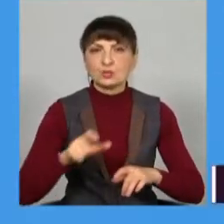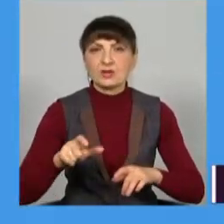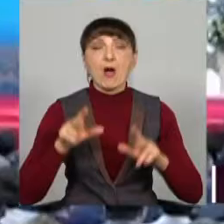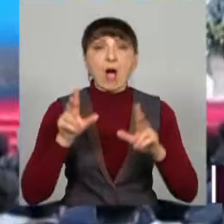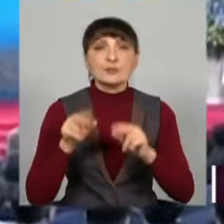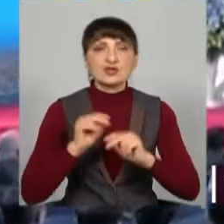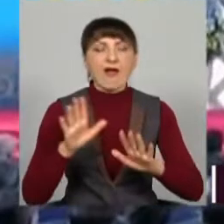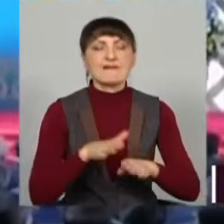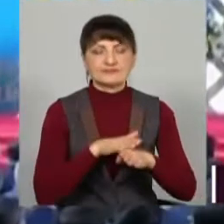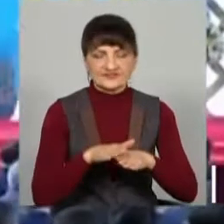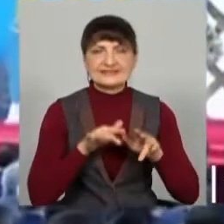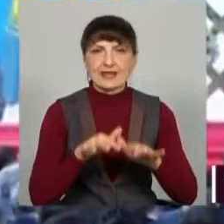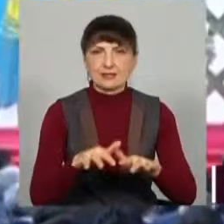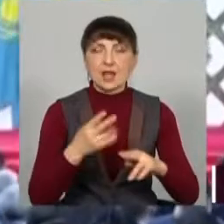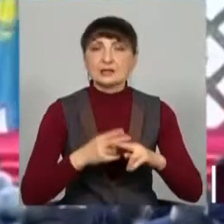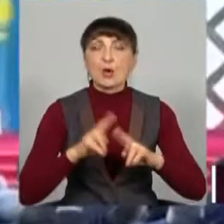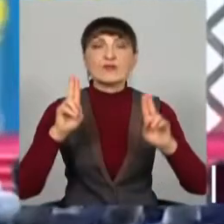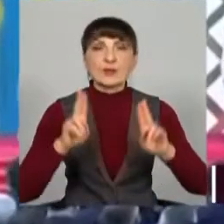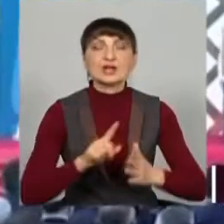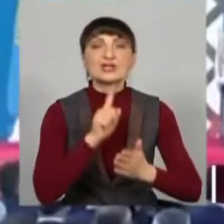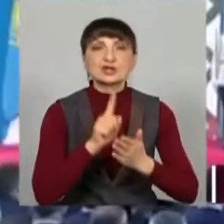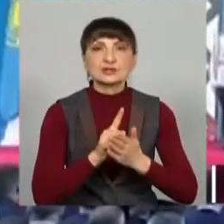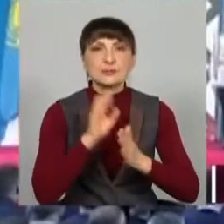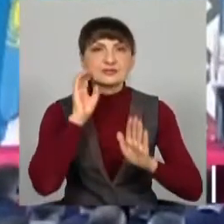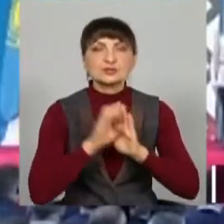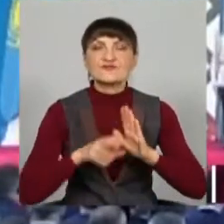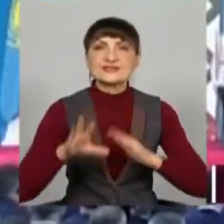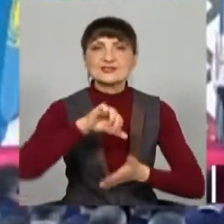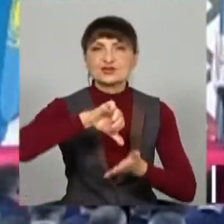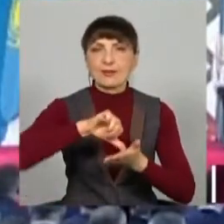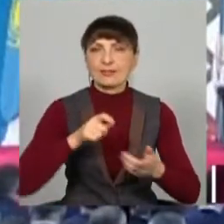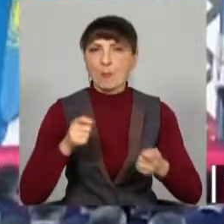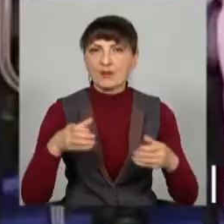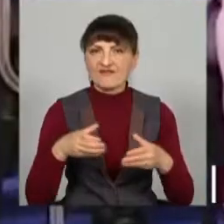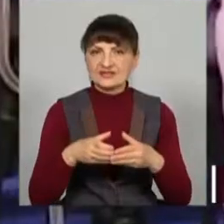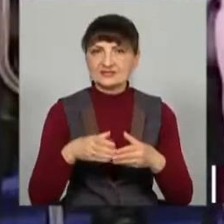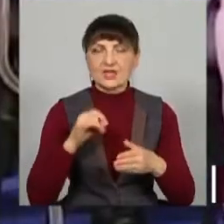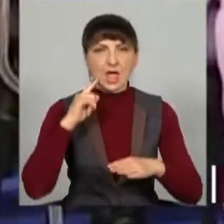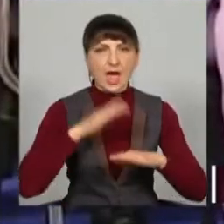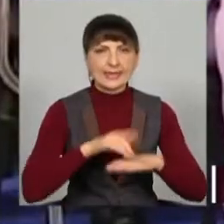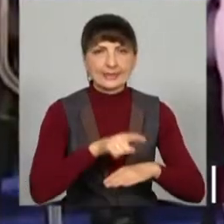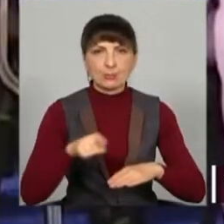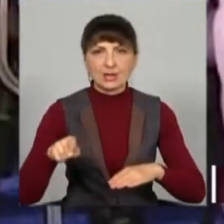а делать. Такого правила должны придерживаться все члены правительства и акимы.